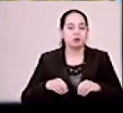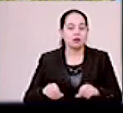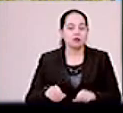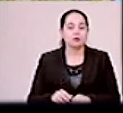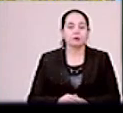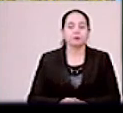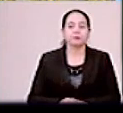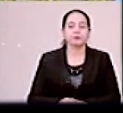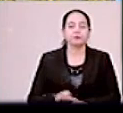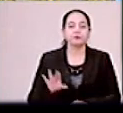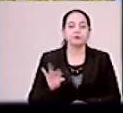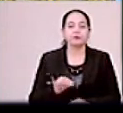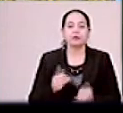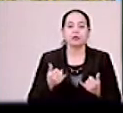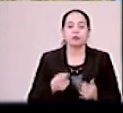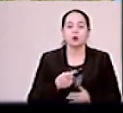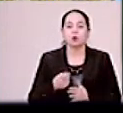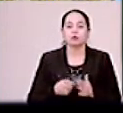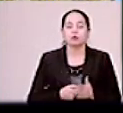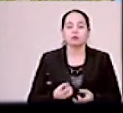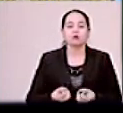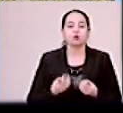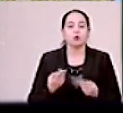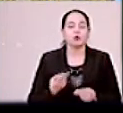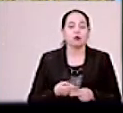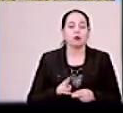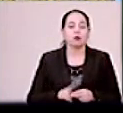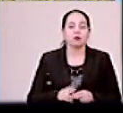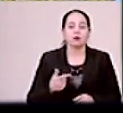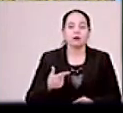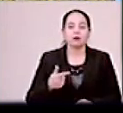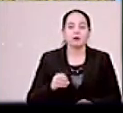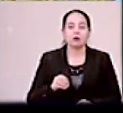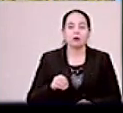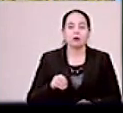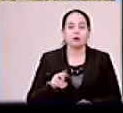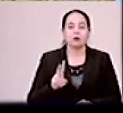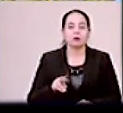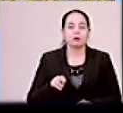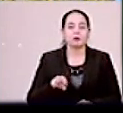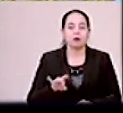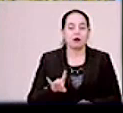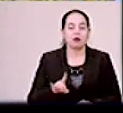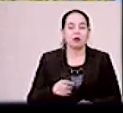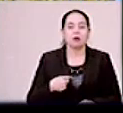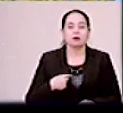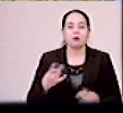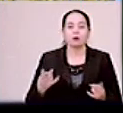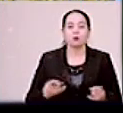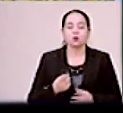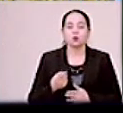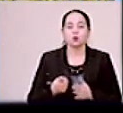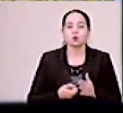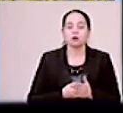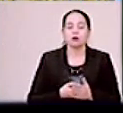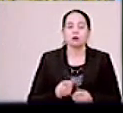засеяна. И теперь узнаем, сколько же это гектар. То есть нам нужно